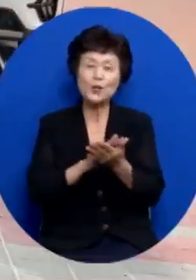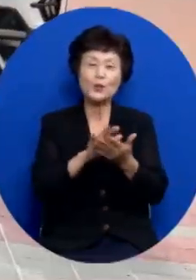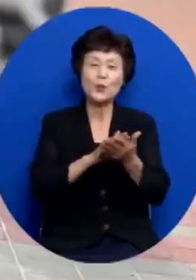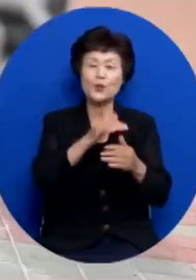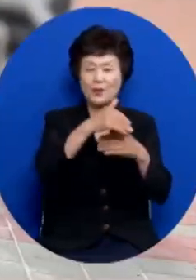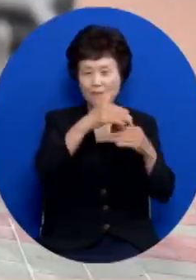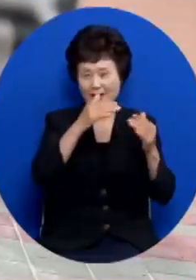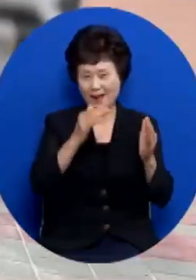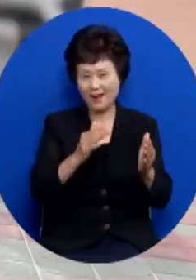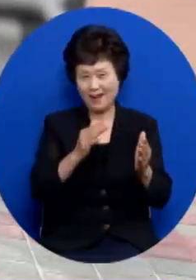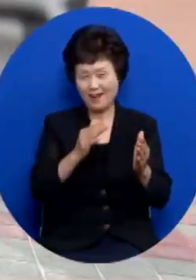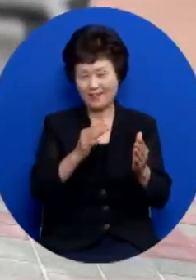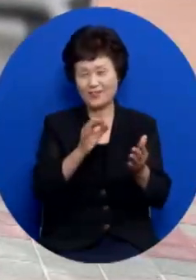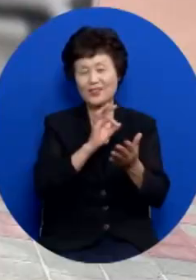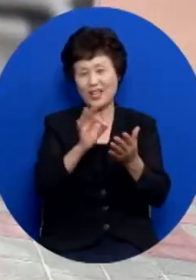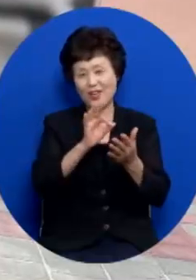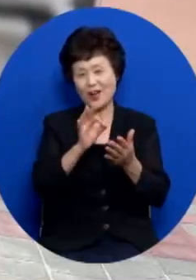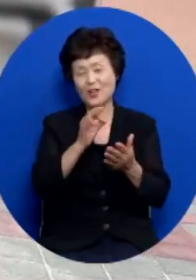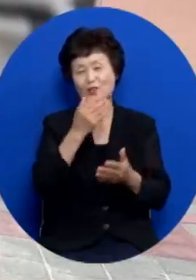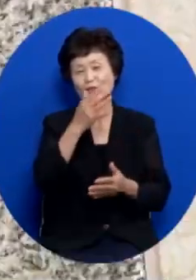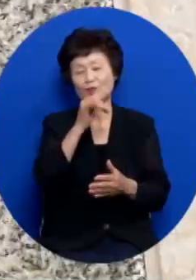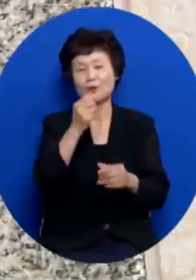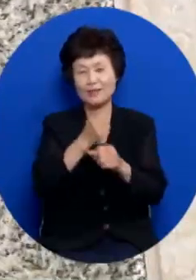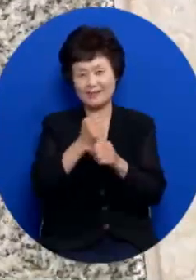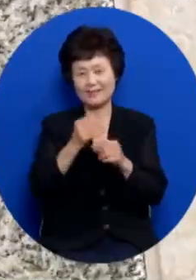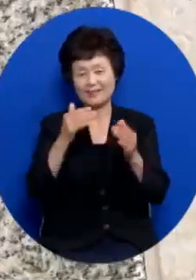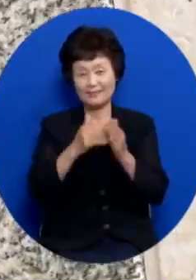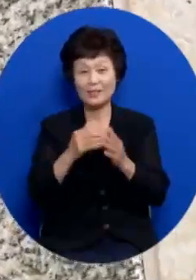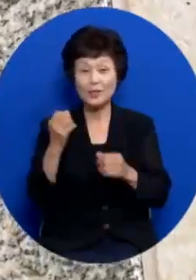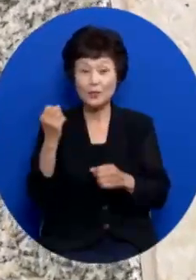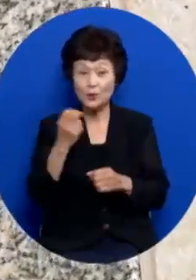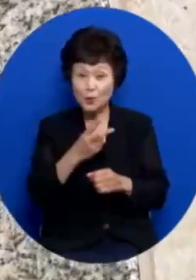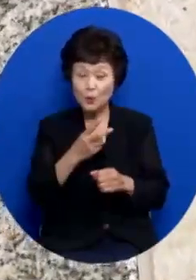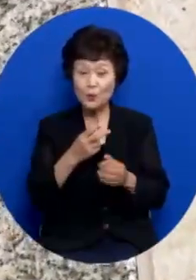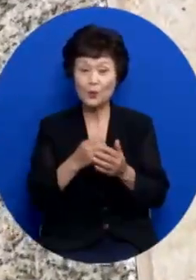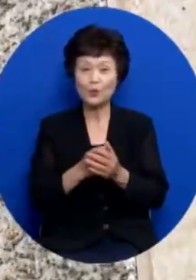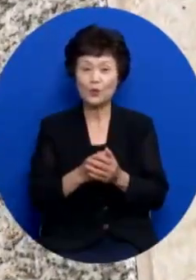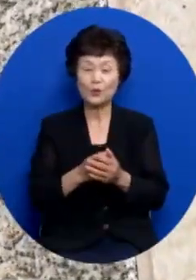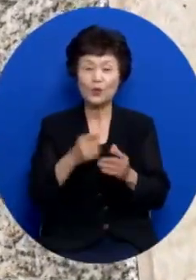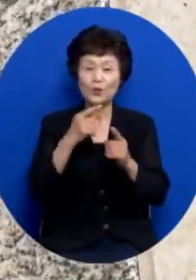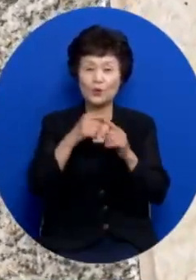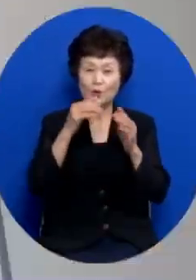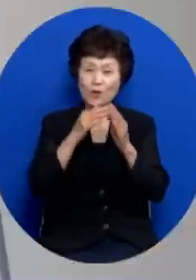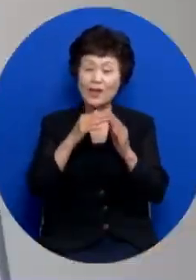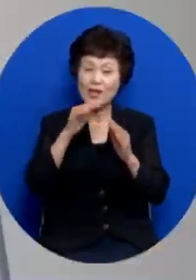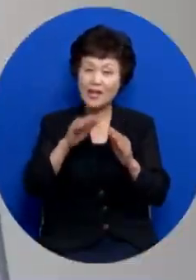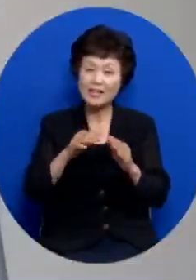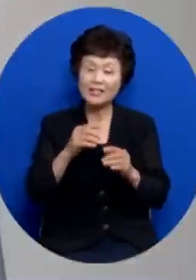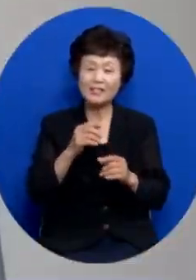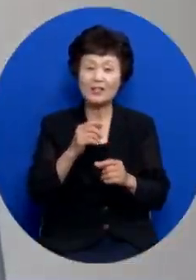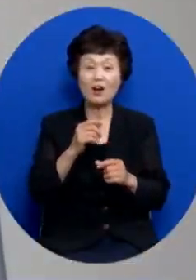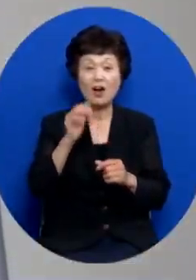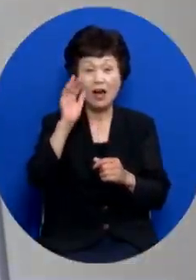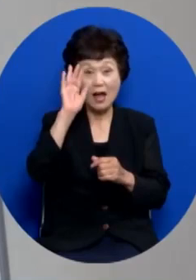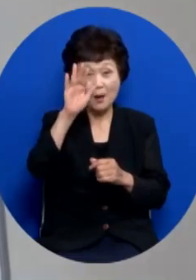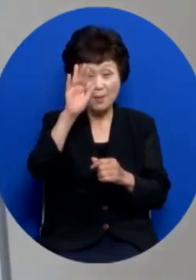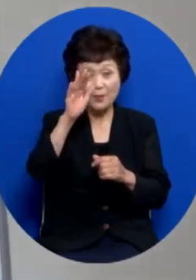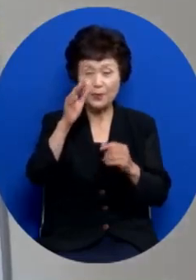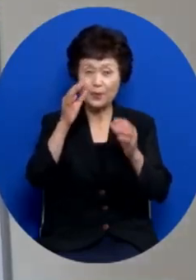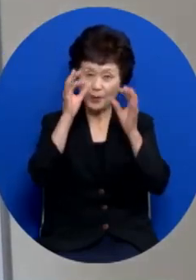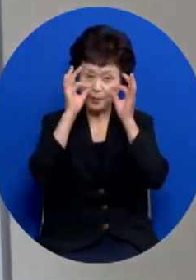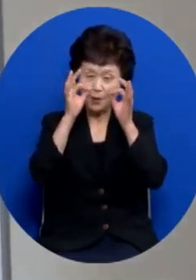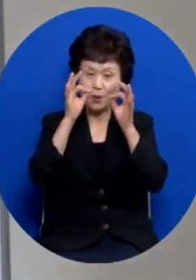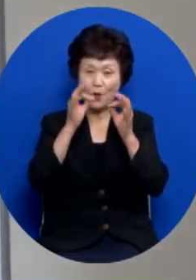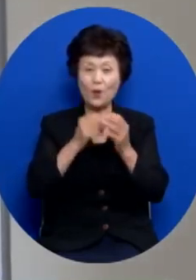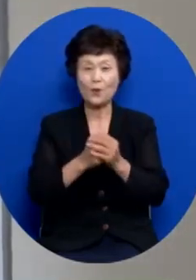방으로 꾸며놨습니다. 그리고 우리가 교회가 좀 더 장내를 내다보고